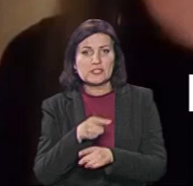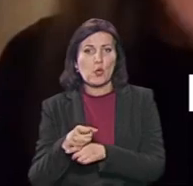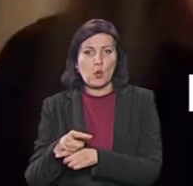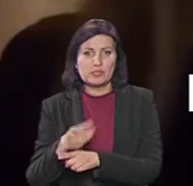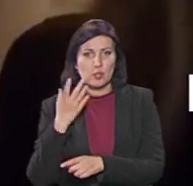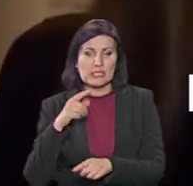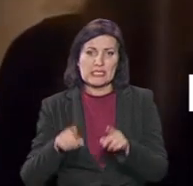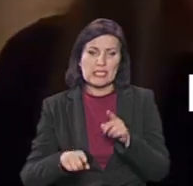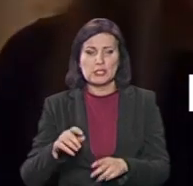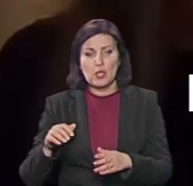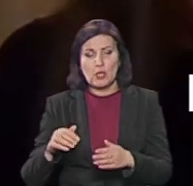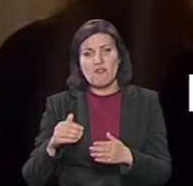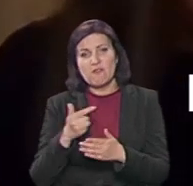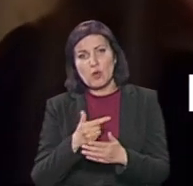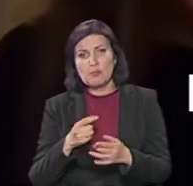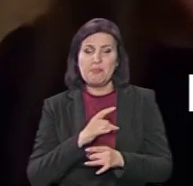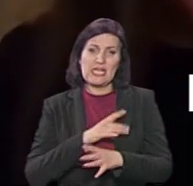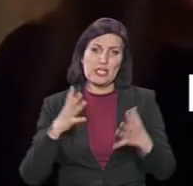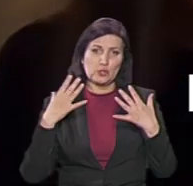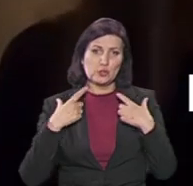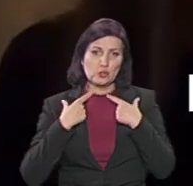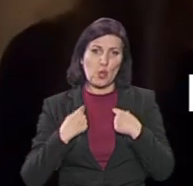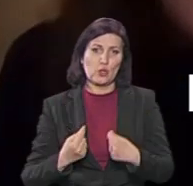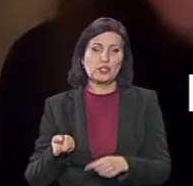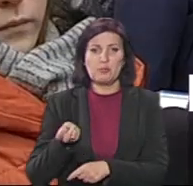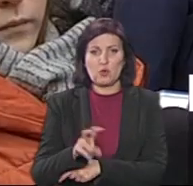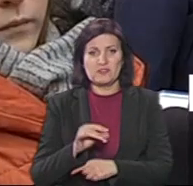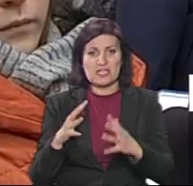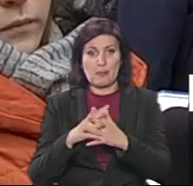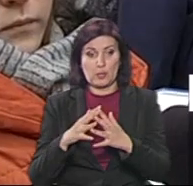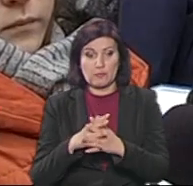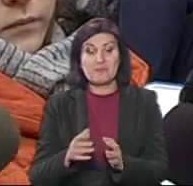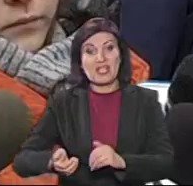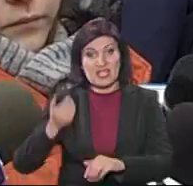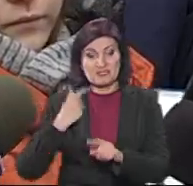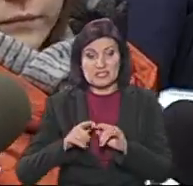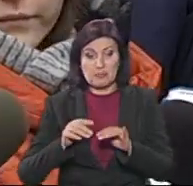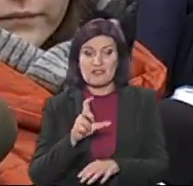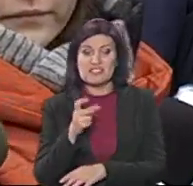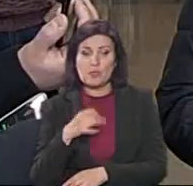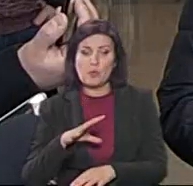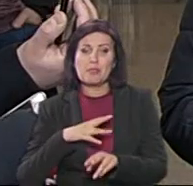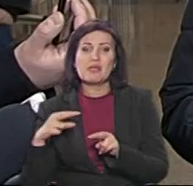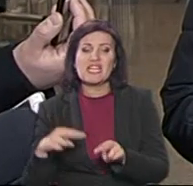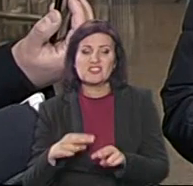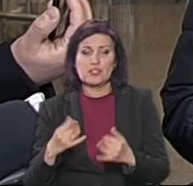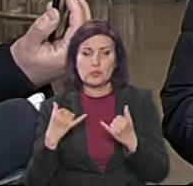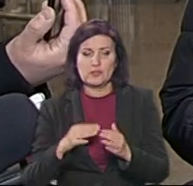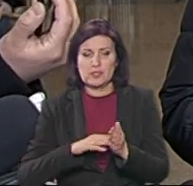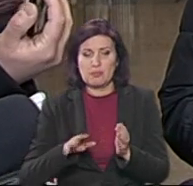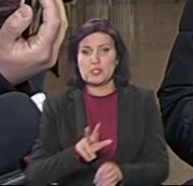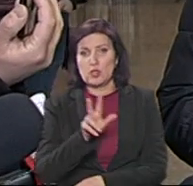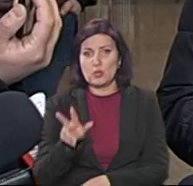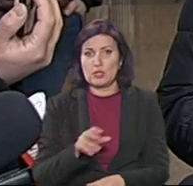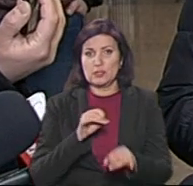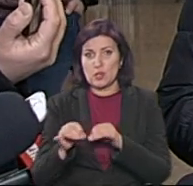коли дехто знову в голубій сорочці або білій сорочці приправся на передову. Раніше у цій справі Звіробій була свідком. Сьогодні, після